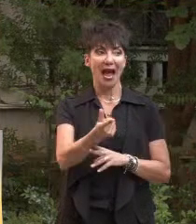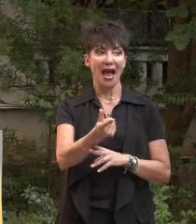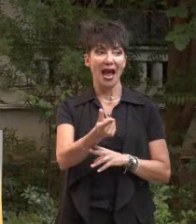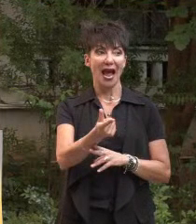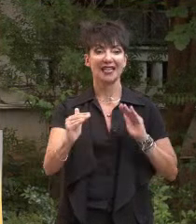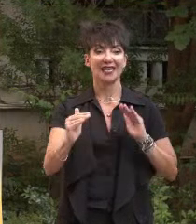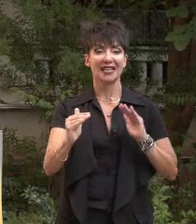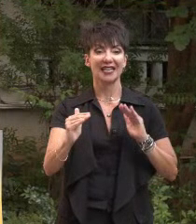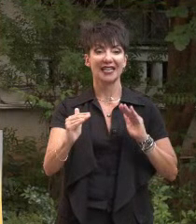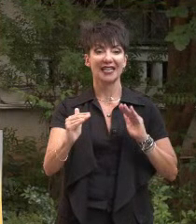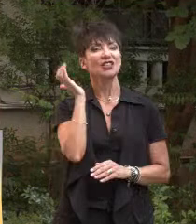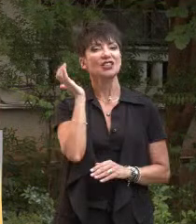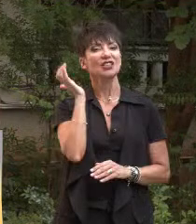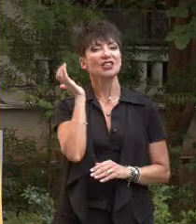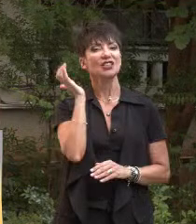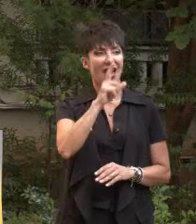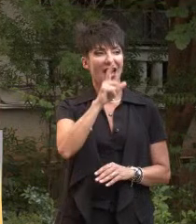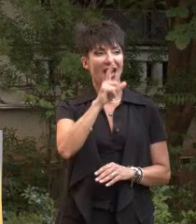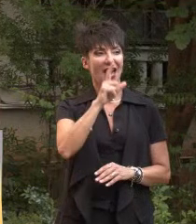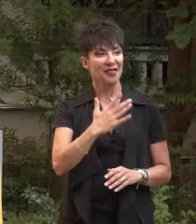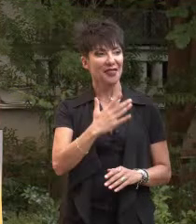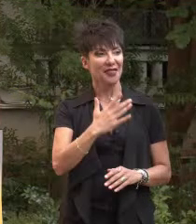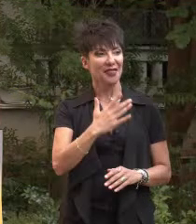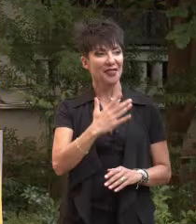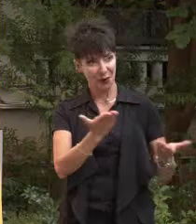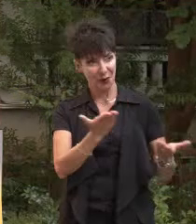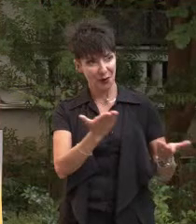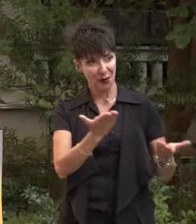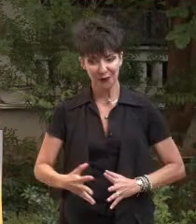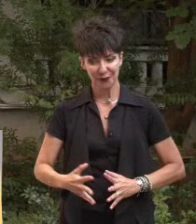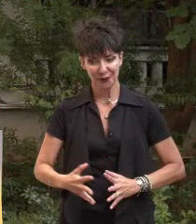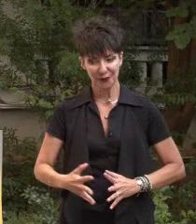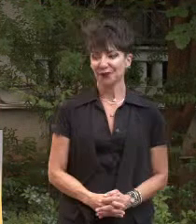Ασύλου, κυρία Σοφία Βούλτεψη. Αν έχει την καλοσύνη.